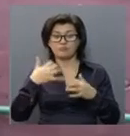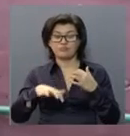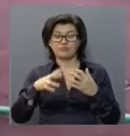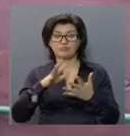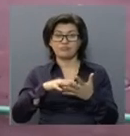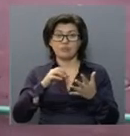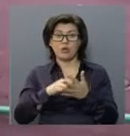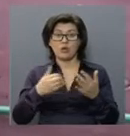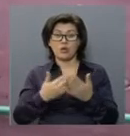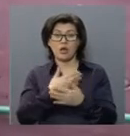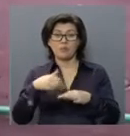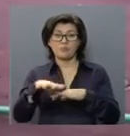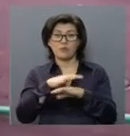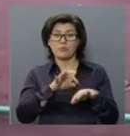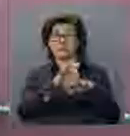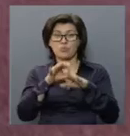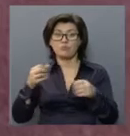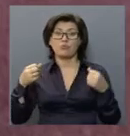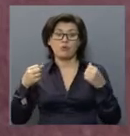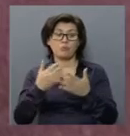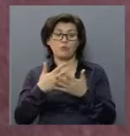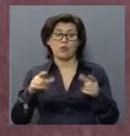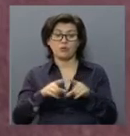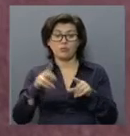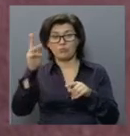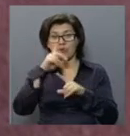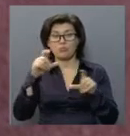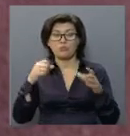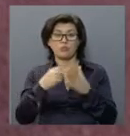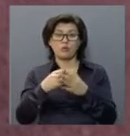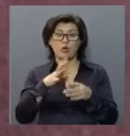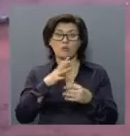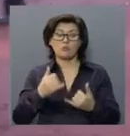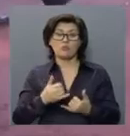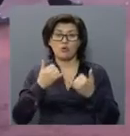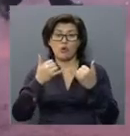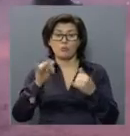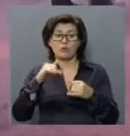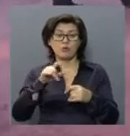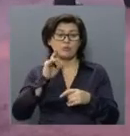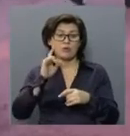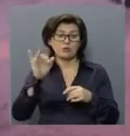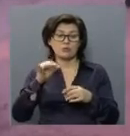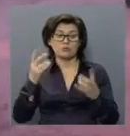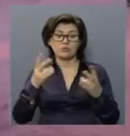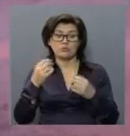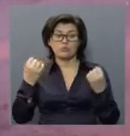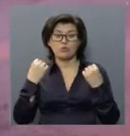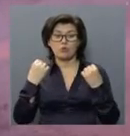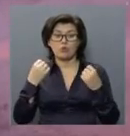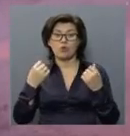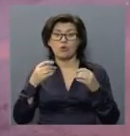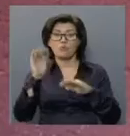шыққан. Жаңаланға әкелініп жатқан әткеншектердің барлығы мектеп жасына дейінгі балаларға арналған. Ал жас өспірімдерге қажет спорт